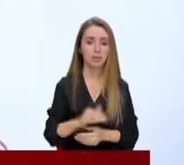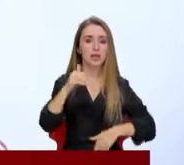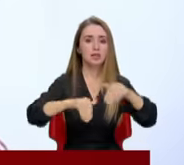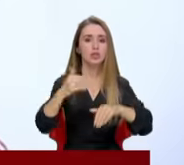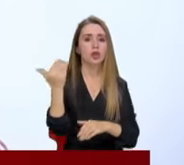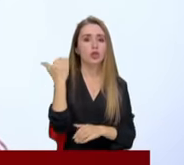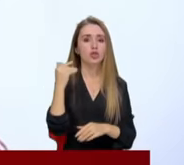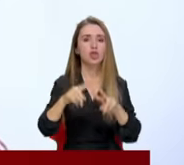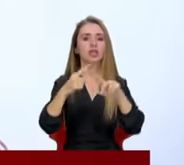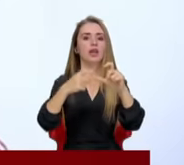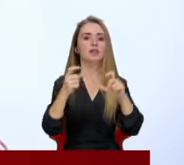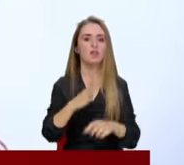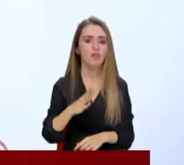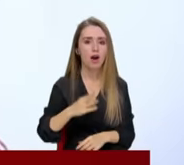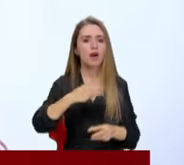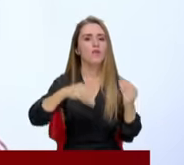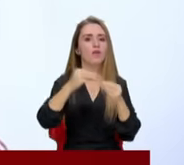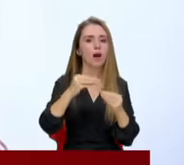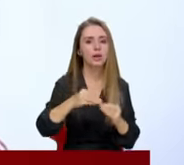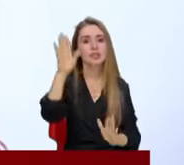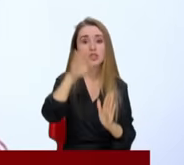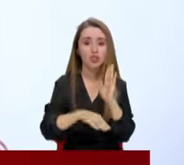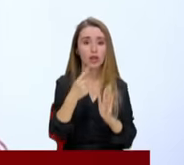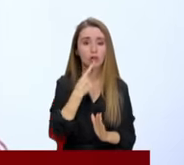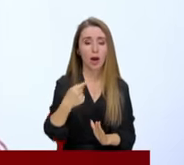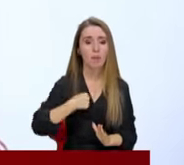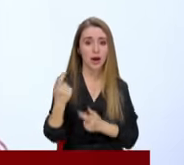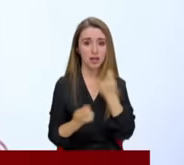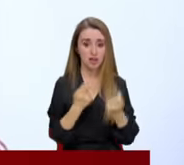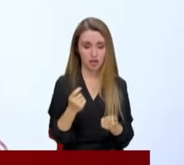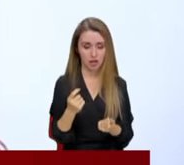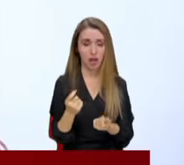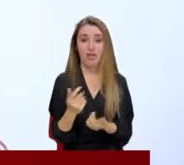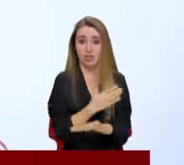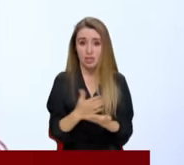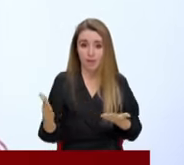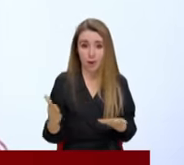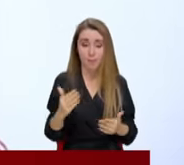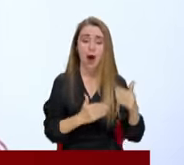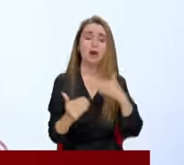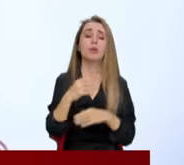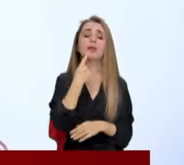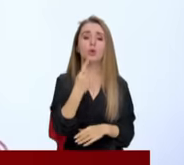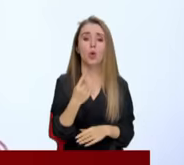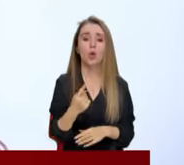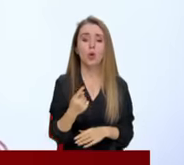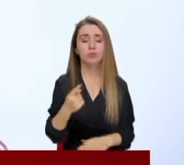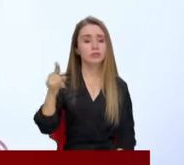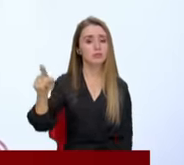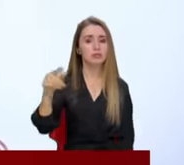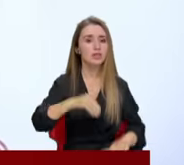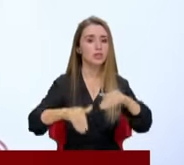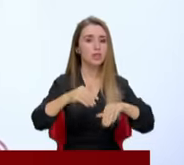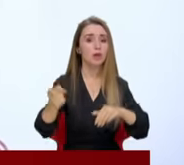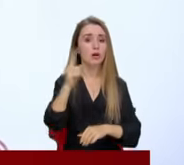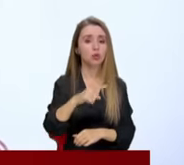Seçimlerden önce NAS var, faiz inecek, ben iş başında olduğum sürece artmaz diyenler